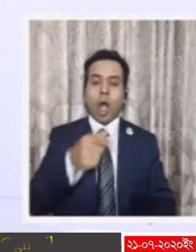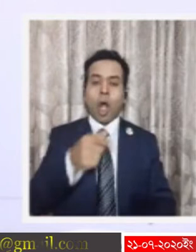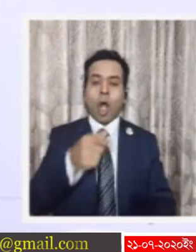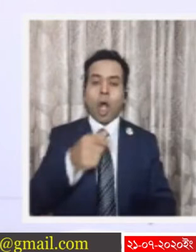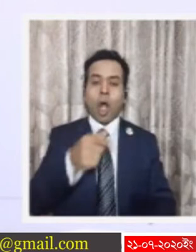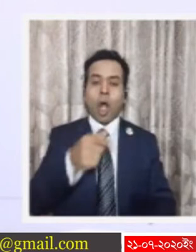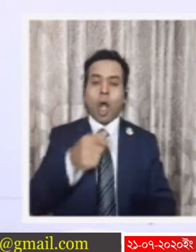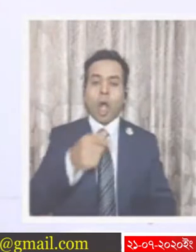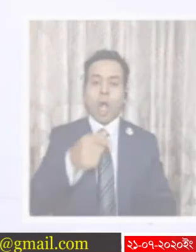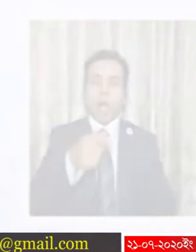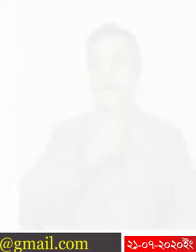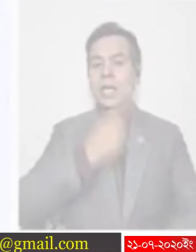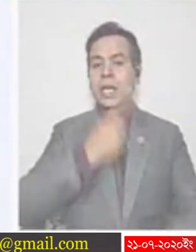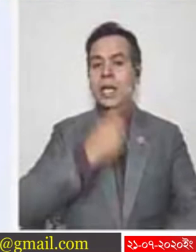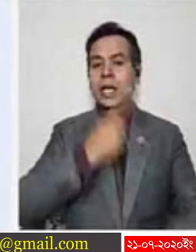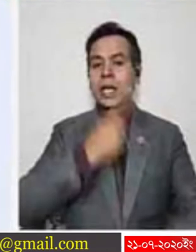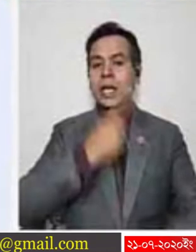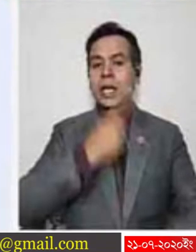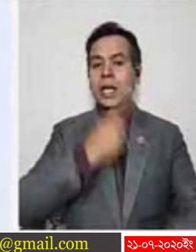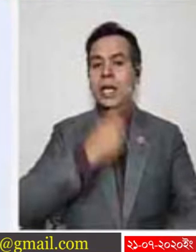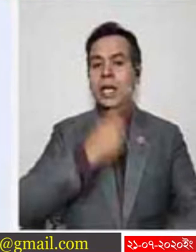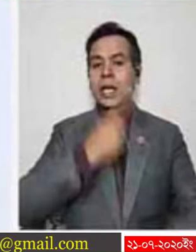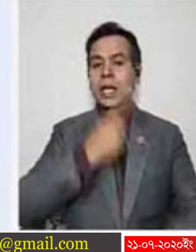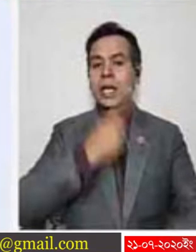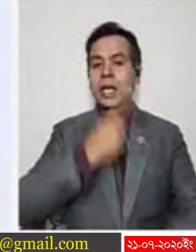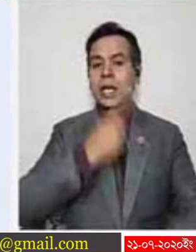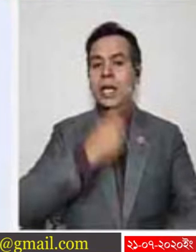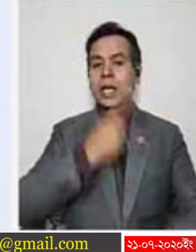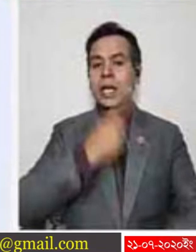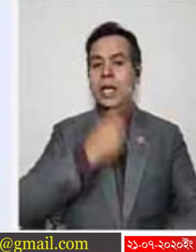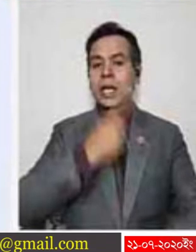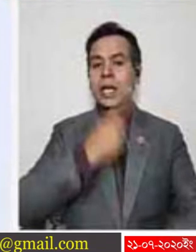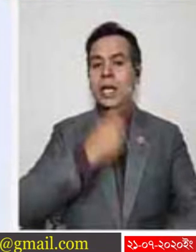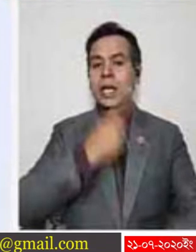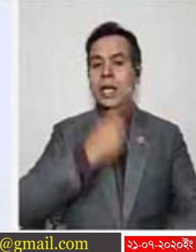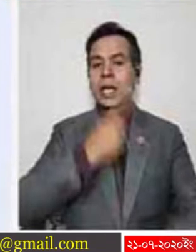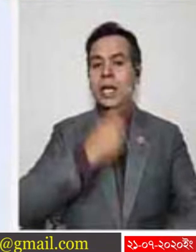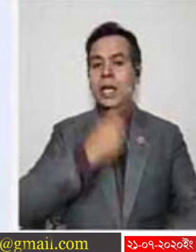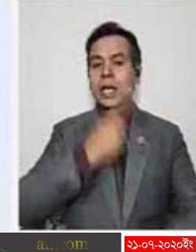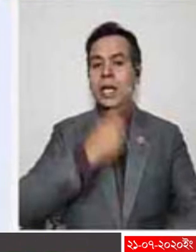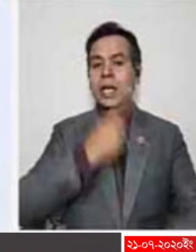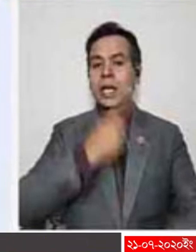নাসিমা সুলতানা। নাসিমা জানান, 80টি ল্যাবে গত 24 ঘন্টায় নমুনা সংগ্রহ হয়েছে